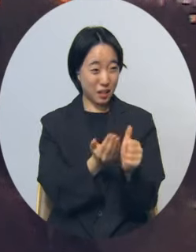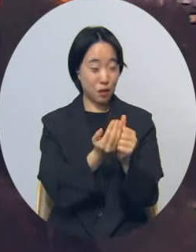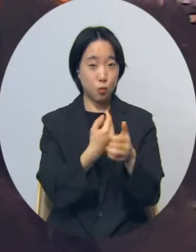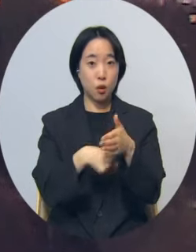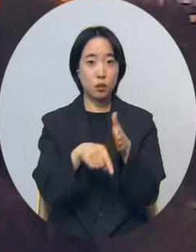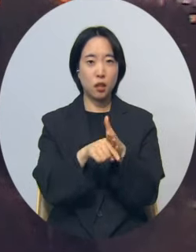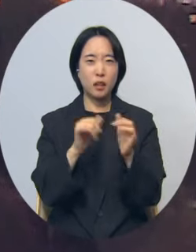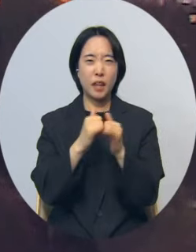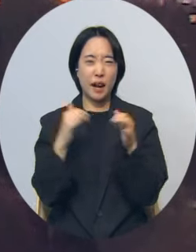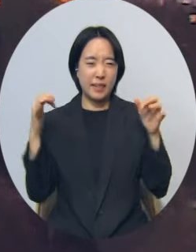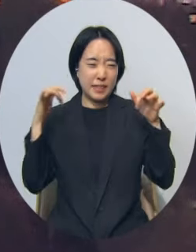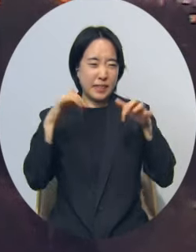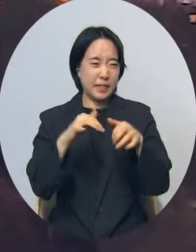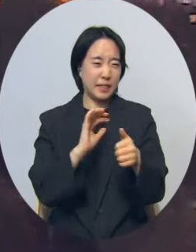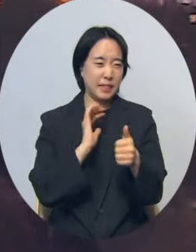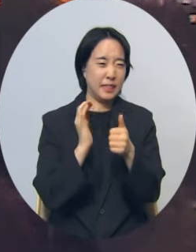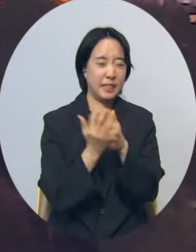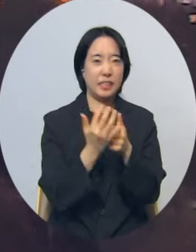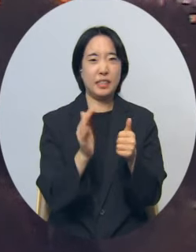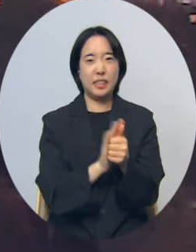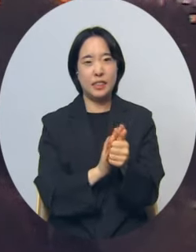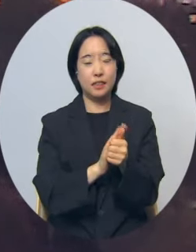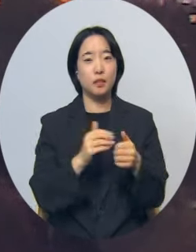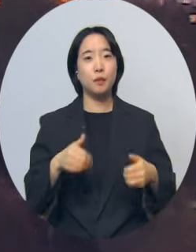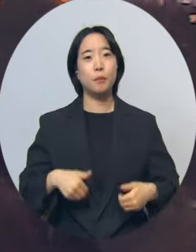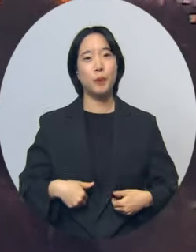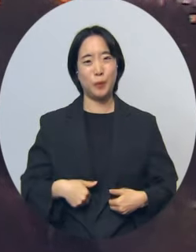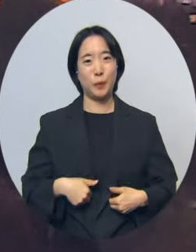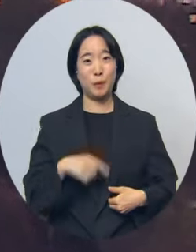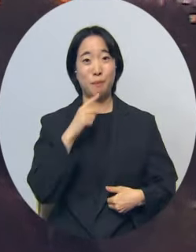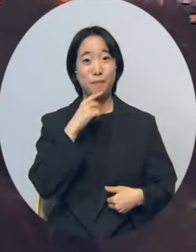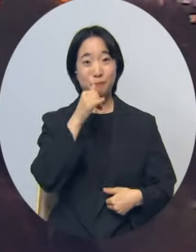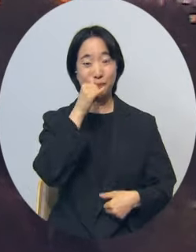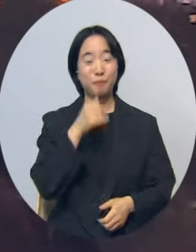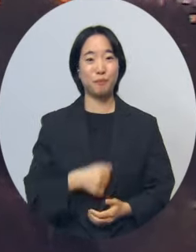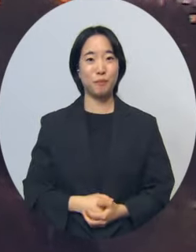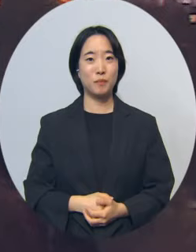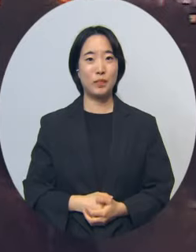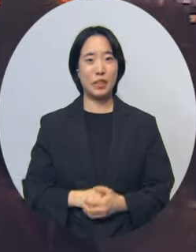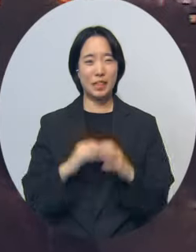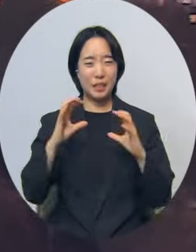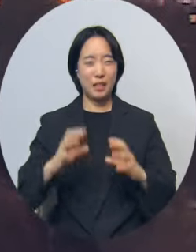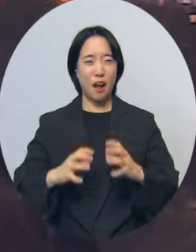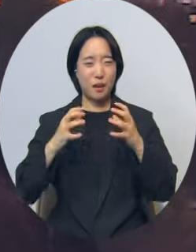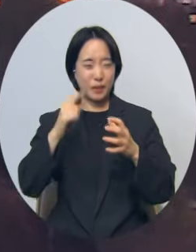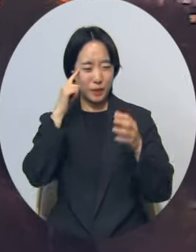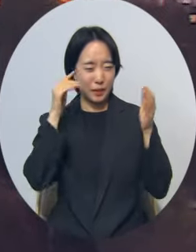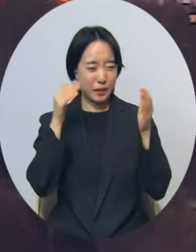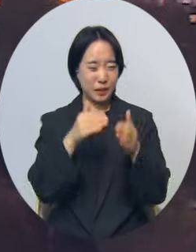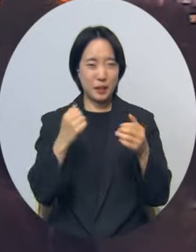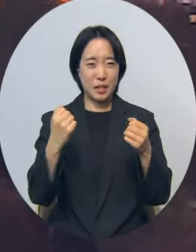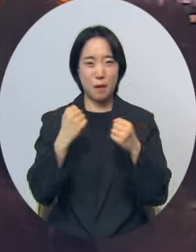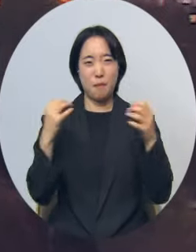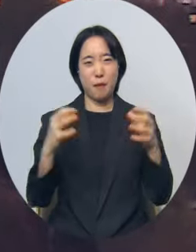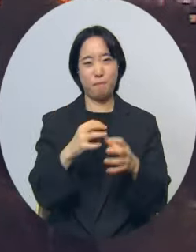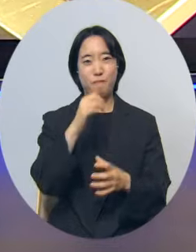속담처럼 진정으로 아이들을 위한 유보 통합에 온 나라가 뜻을 모으길 기대해봅니다.